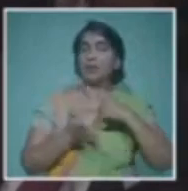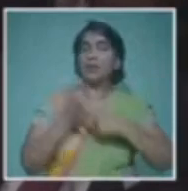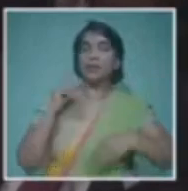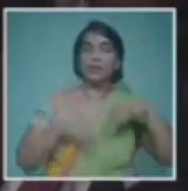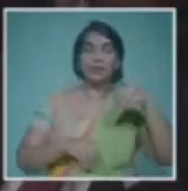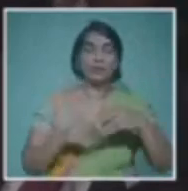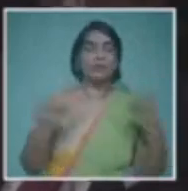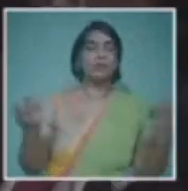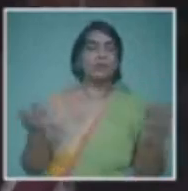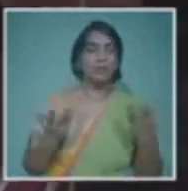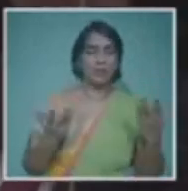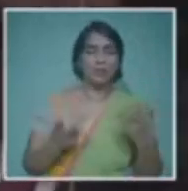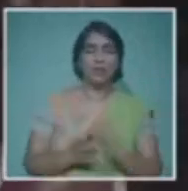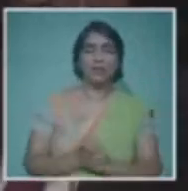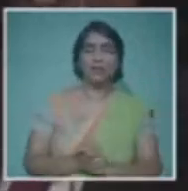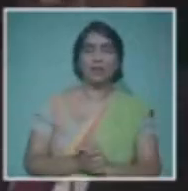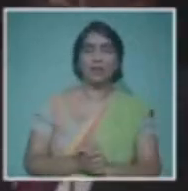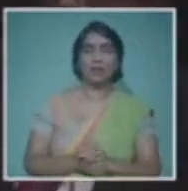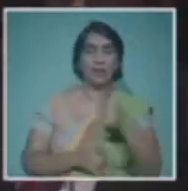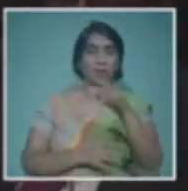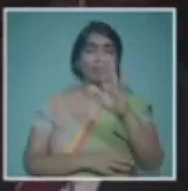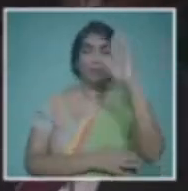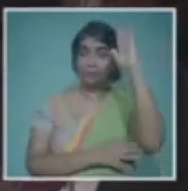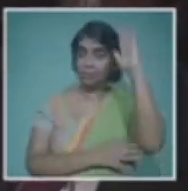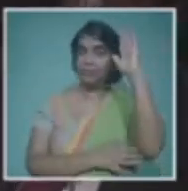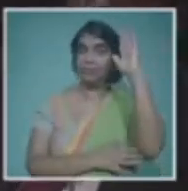වුනේ. ඔබතුමා අත උස්සලා